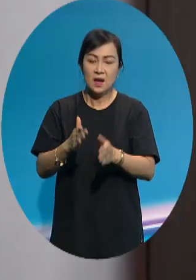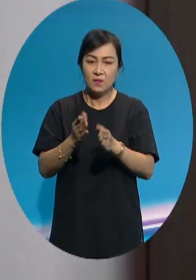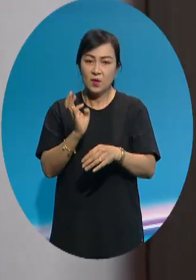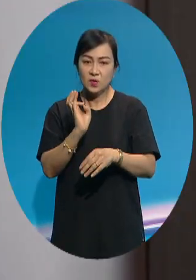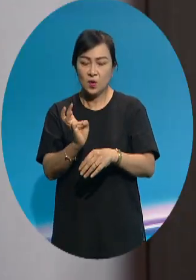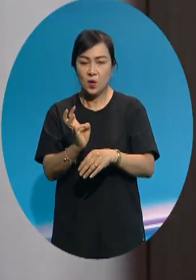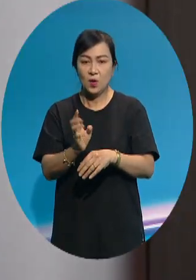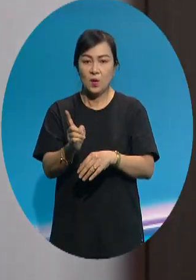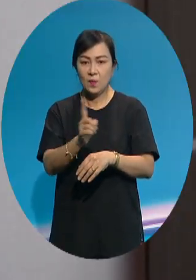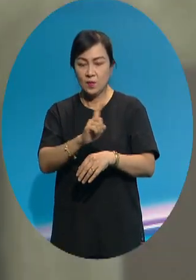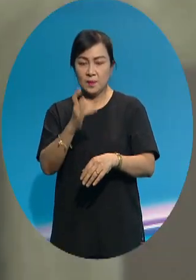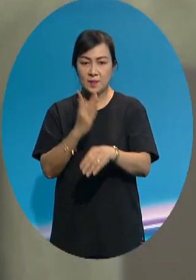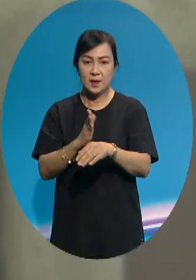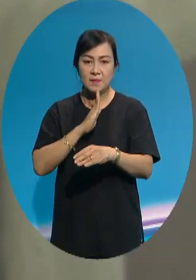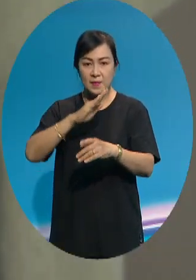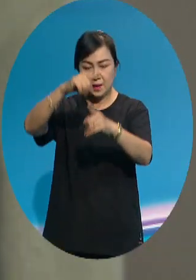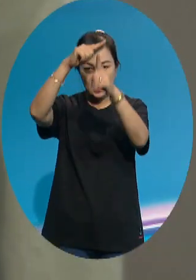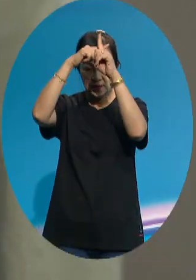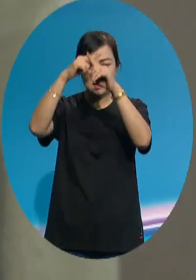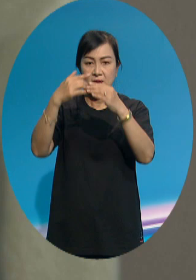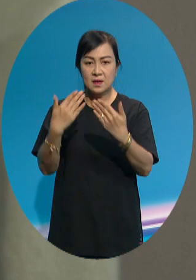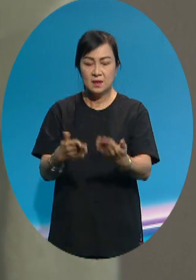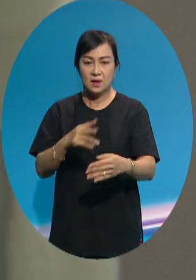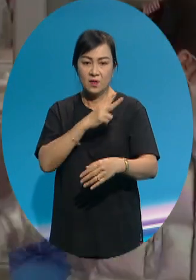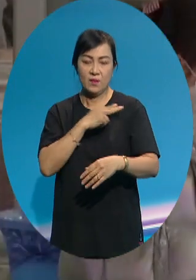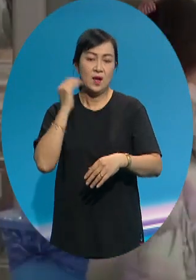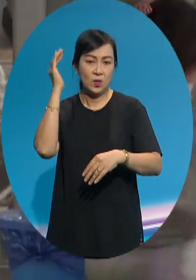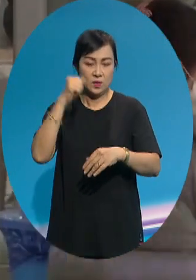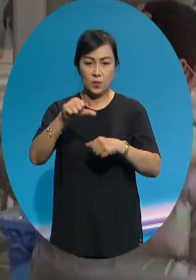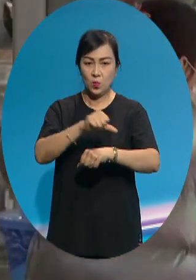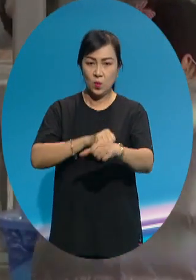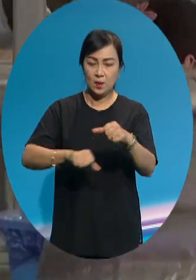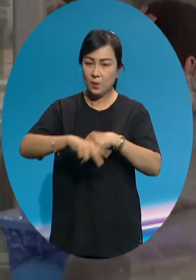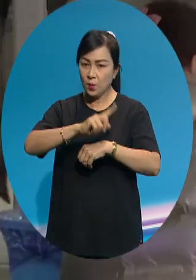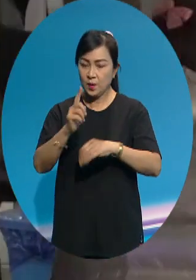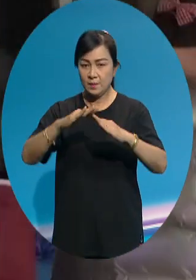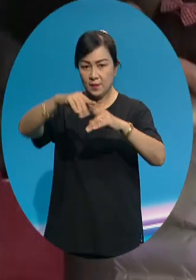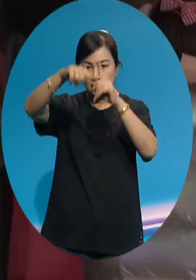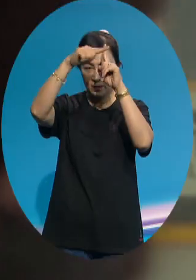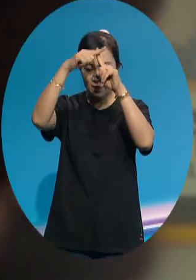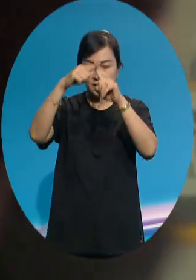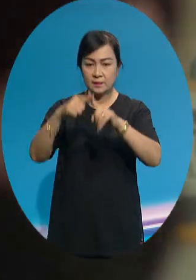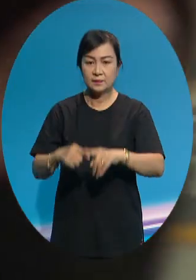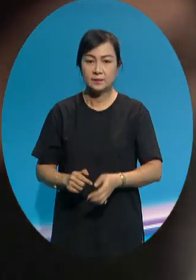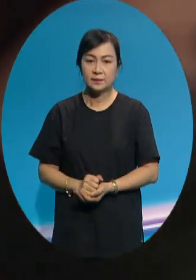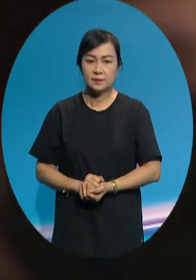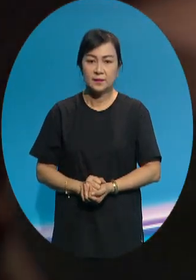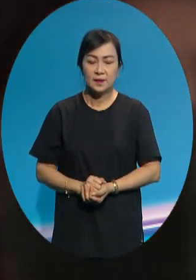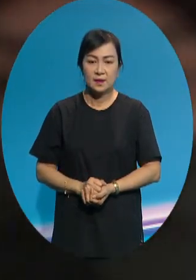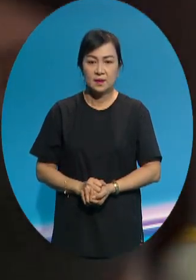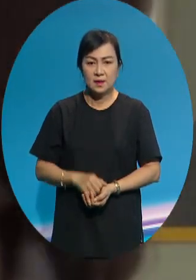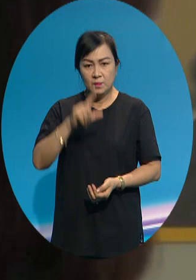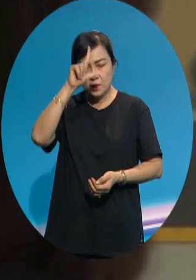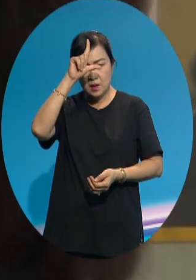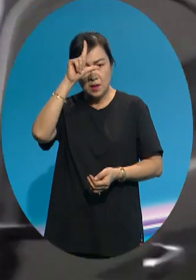nhỏ trong số 100.000 bác sĩ của nước này nhưng họ có vai trò quan trọng trong hoạt động hàng ngày tại các bệnh viện và trung tâm y tế làm giấy lên